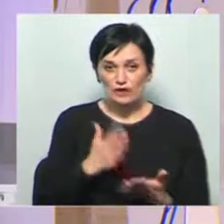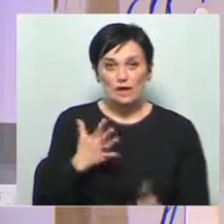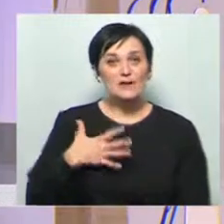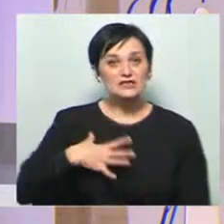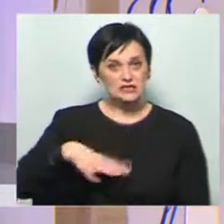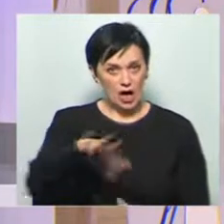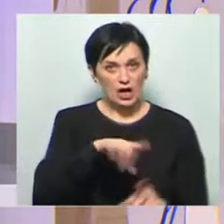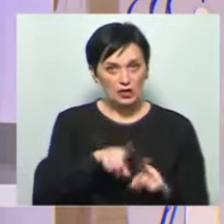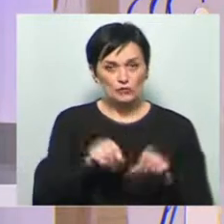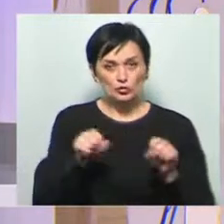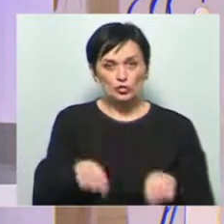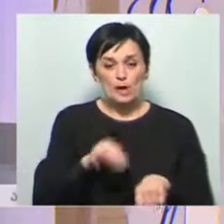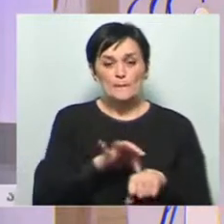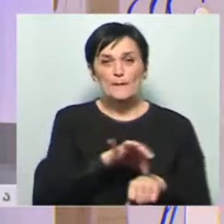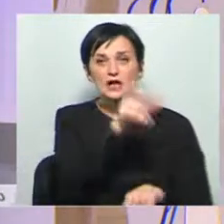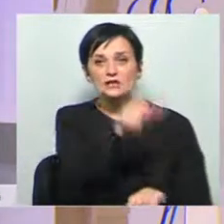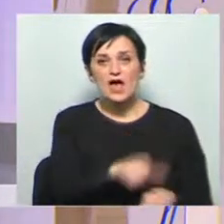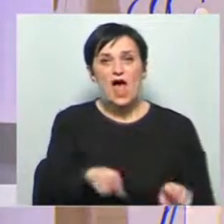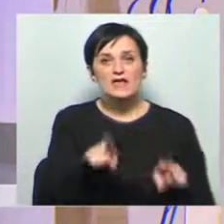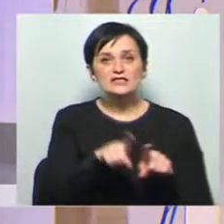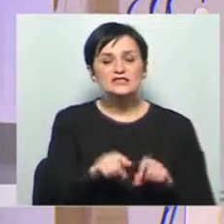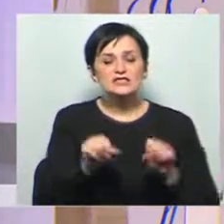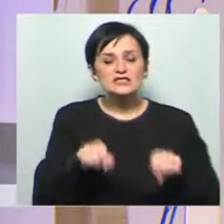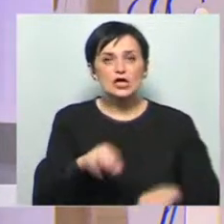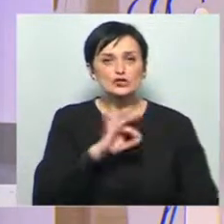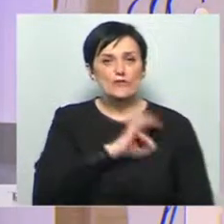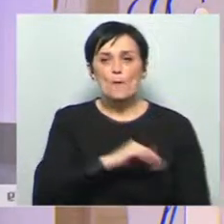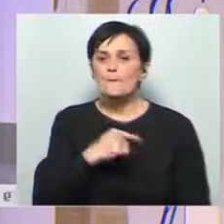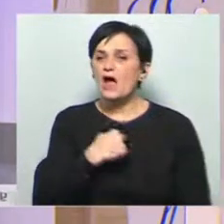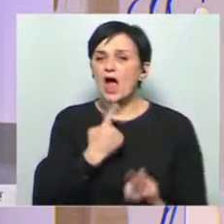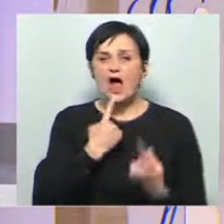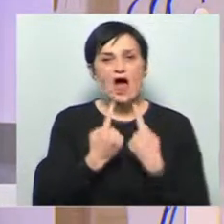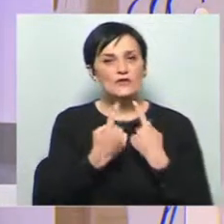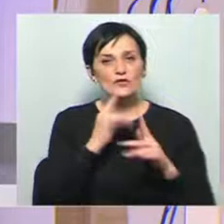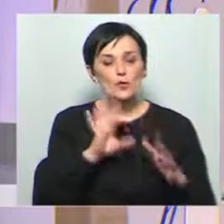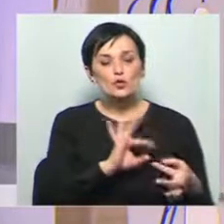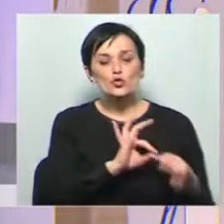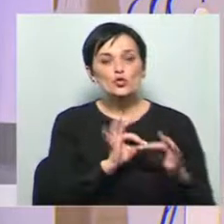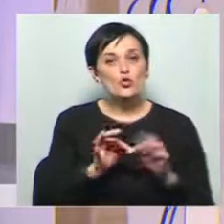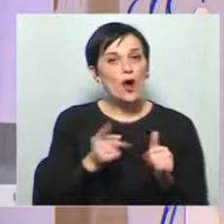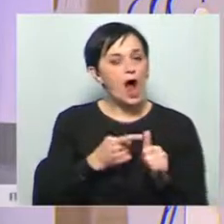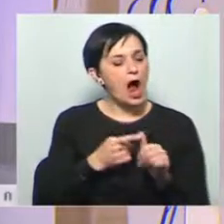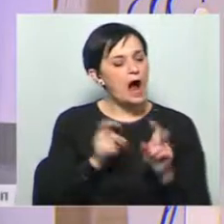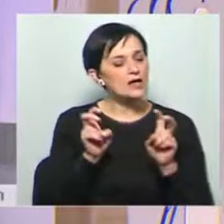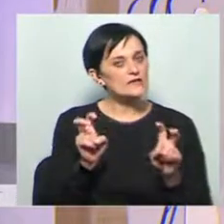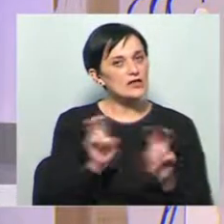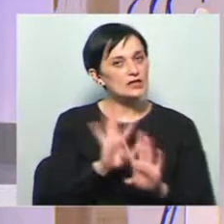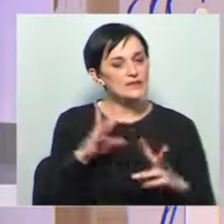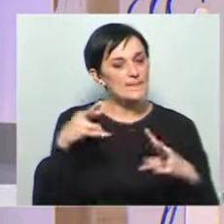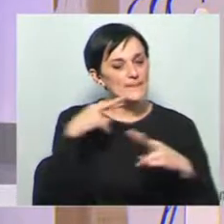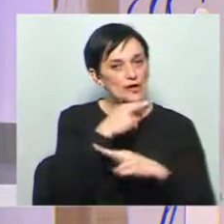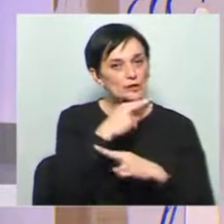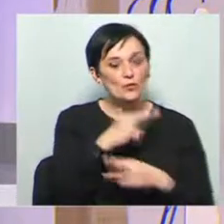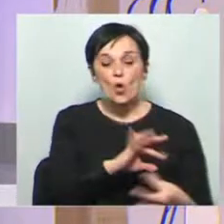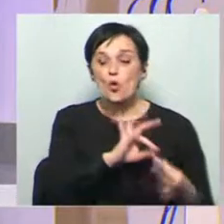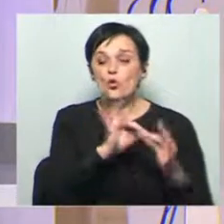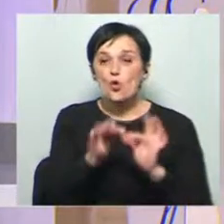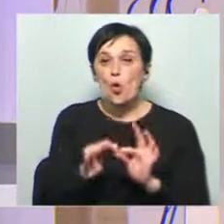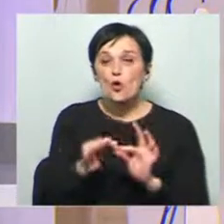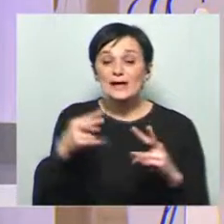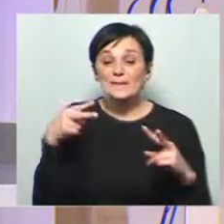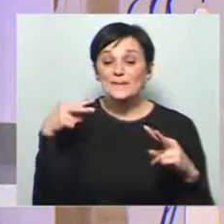საქართველოსში შეიძლება პაციენტმა ასეთი საშუალებები გამოიყენოს. მე არ ვლაპარაკობ კონკრეტულად, არ ვასახერებ მედიკამენტს, არ ვლაპარაკობ